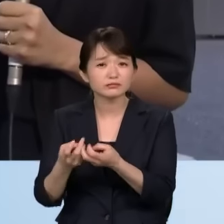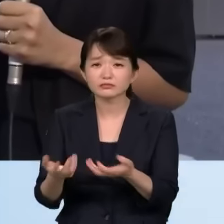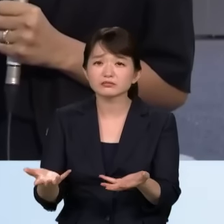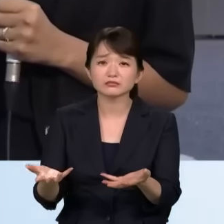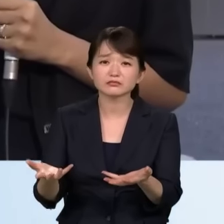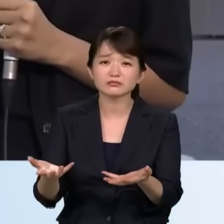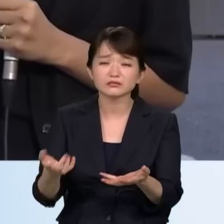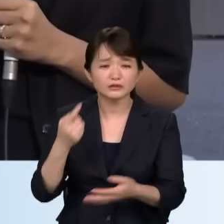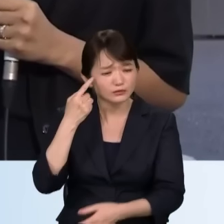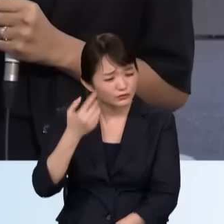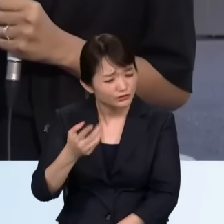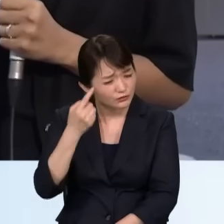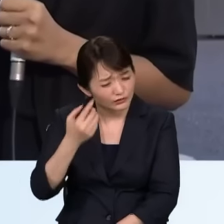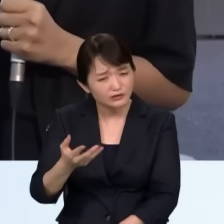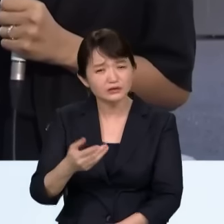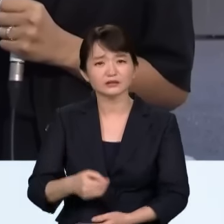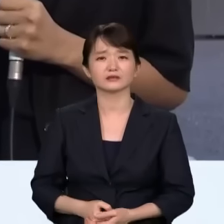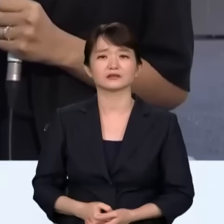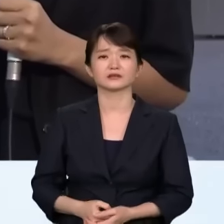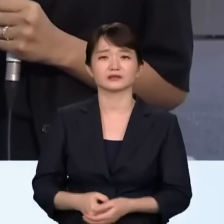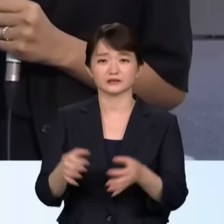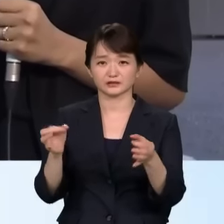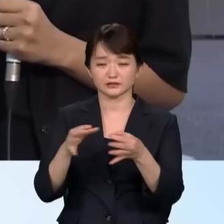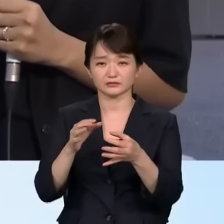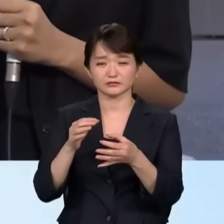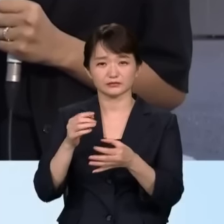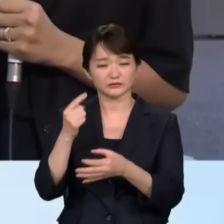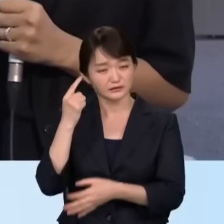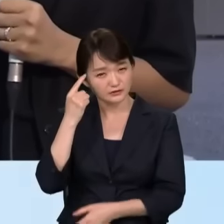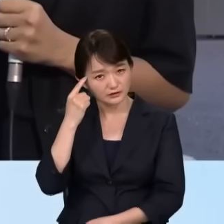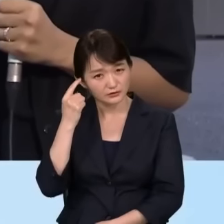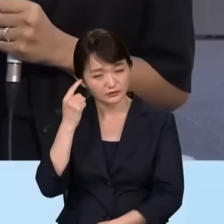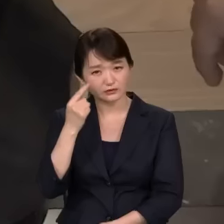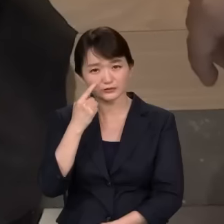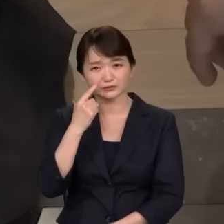건가 묻고 또 물었습니다. 잠시 얘기 듣고 가겠습니다.